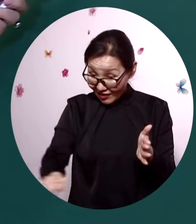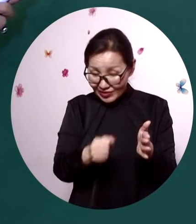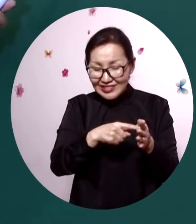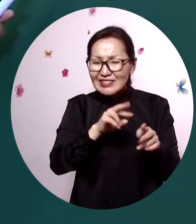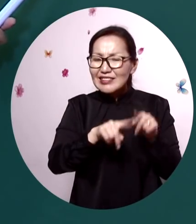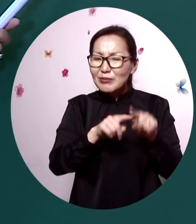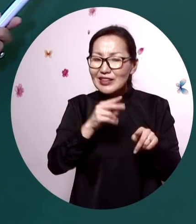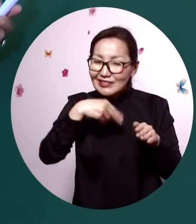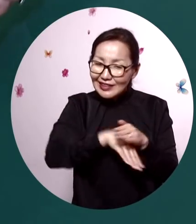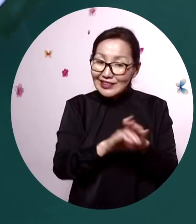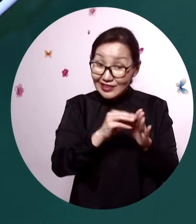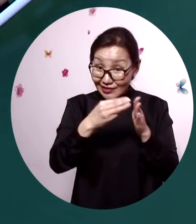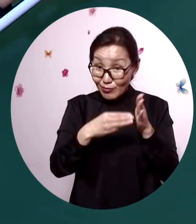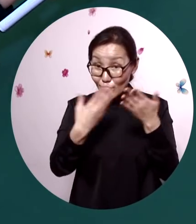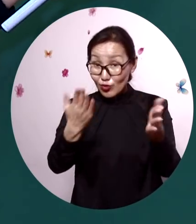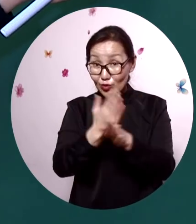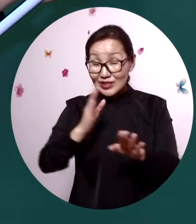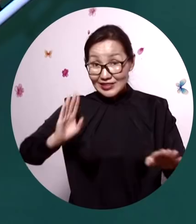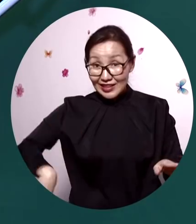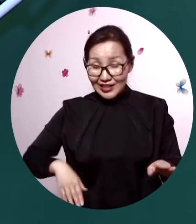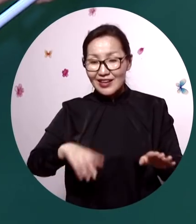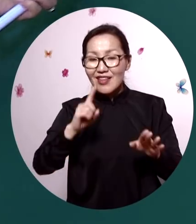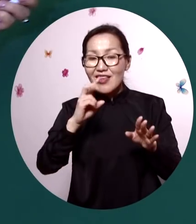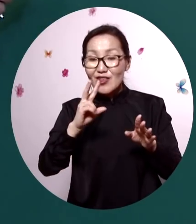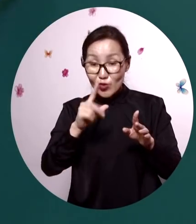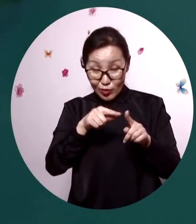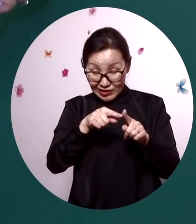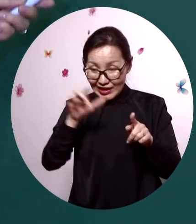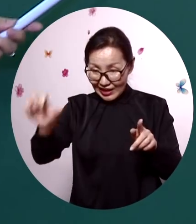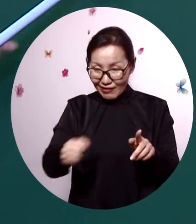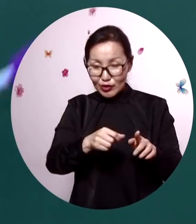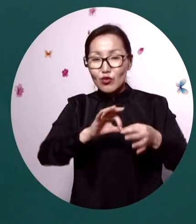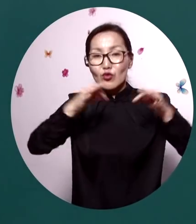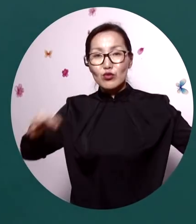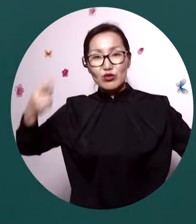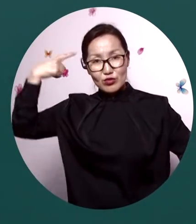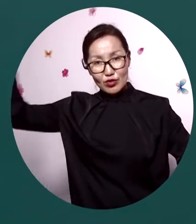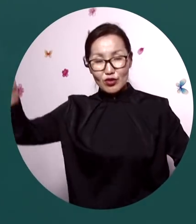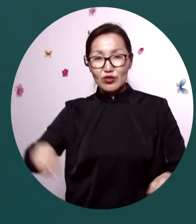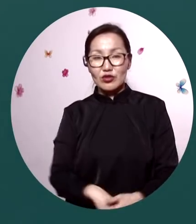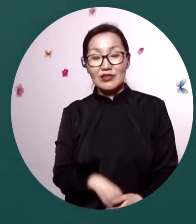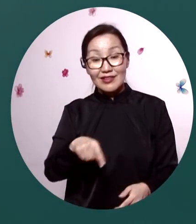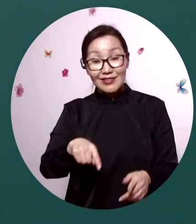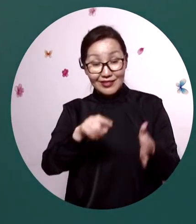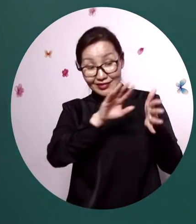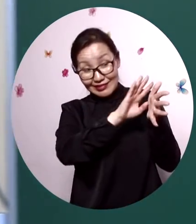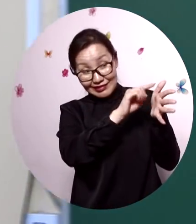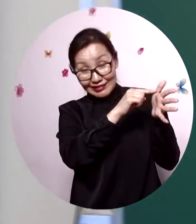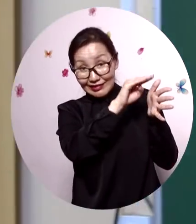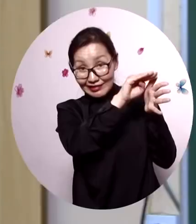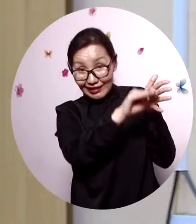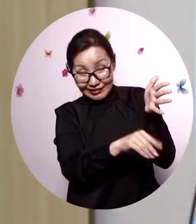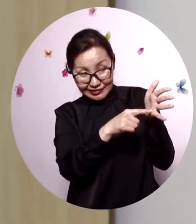далд санаа илэрхийлснийг тайлбарлаад тав дахь нь хэл зүгээр оролцуулан өгүүлбэр зохиох хэрэгтэй. За, энэ дарааллаа сэргэн